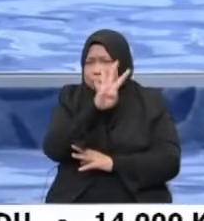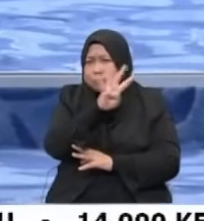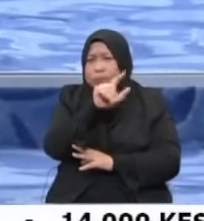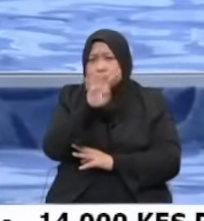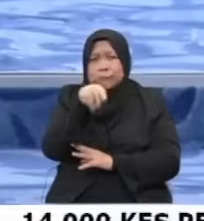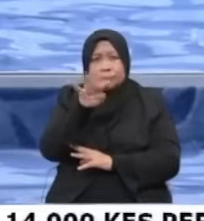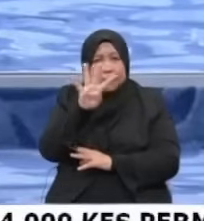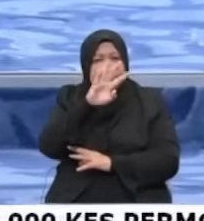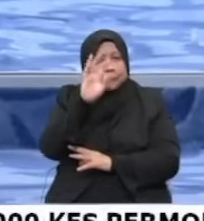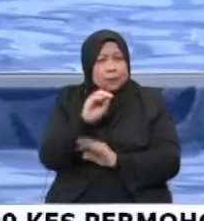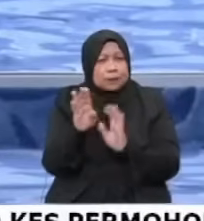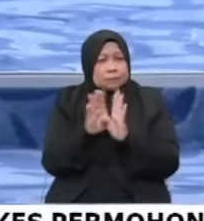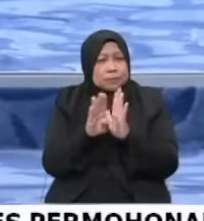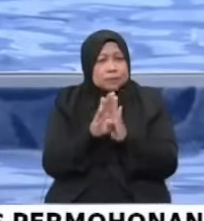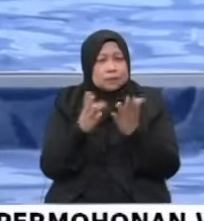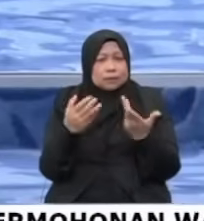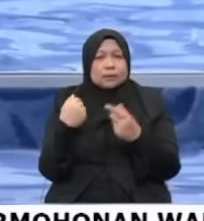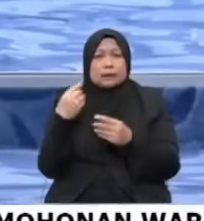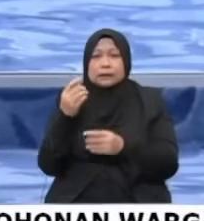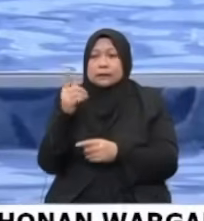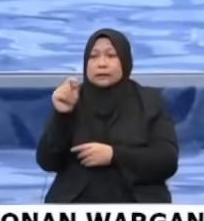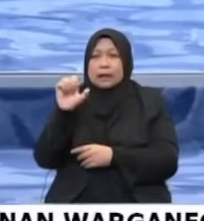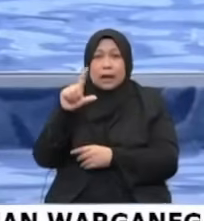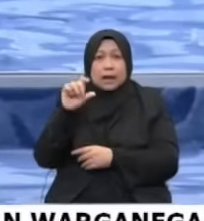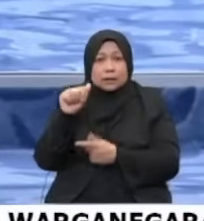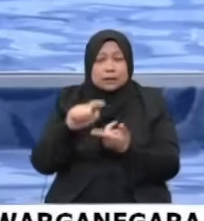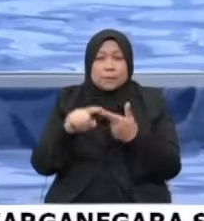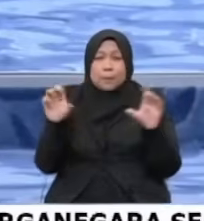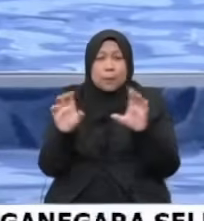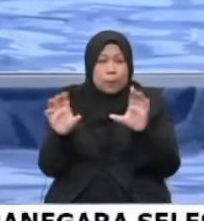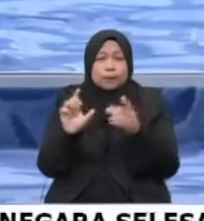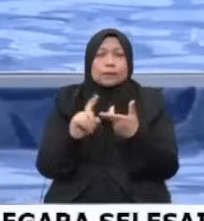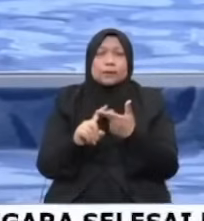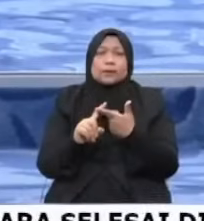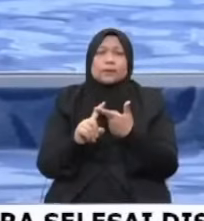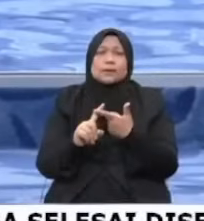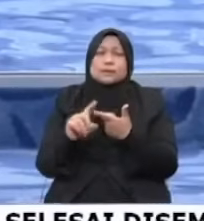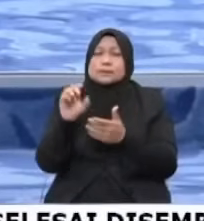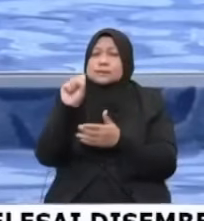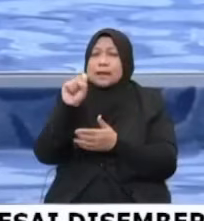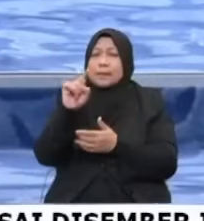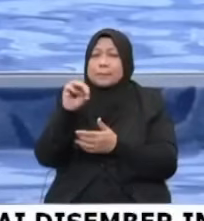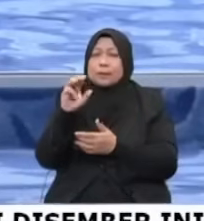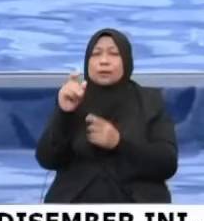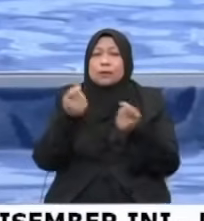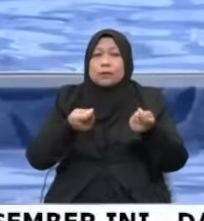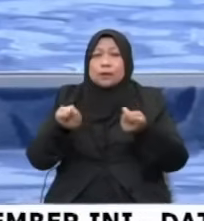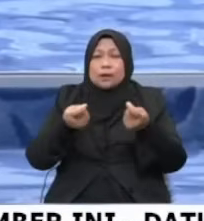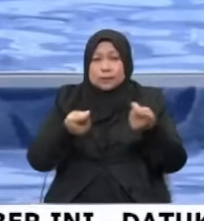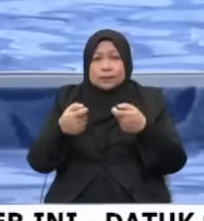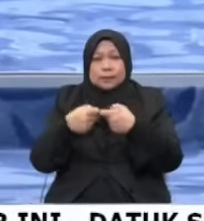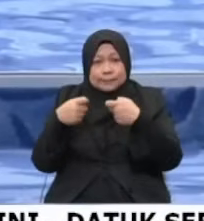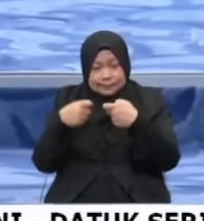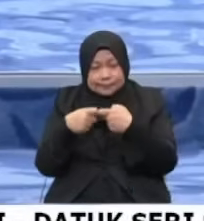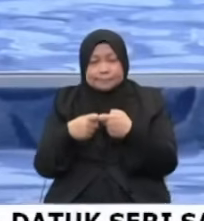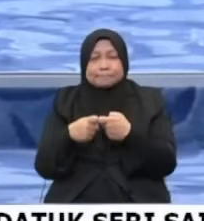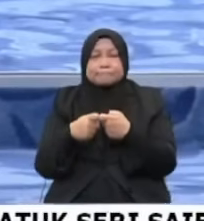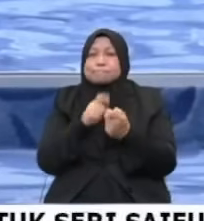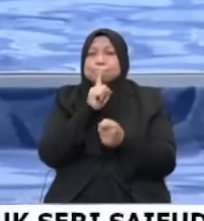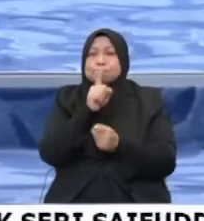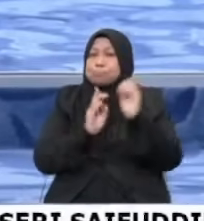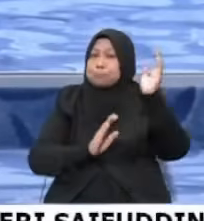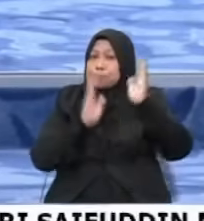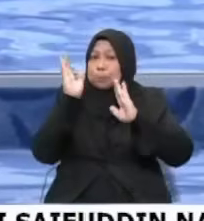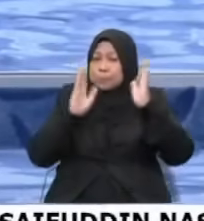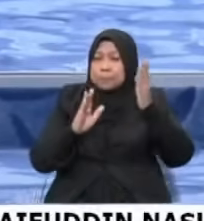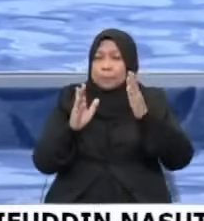bilion industri tenaga pembuatan semikondutor Dan semikondutor seperti kita tahu Malaysia